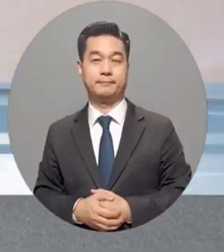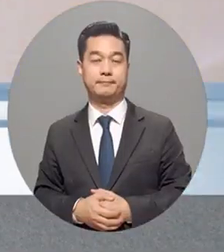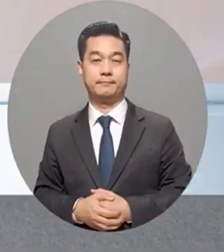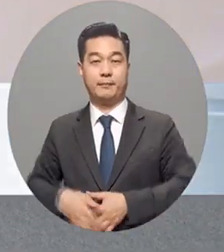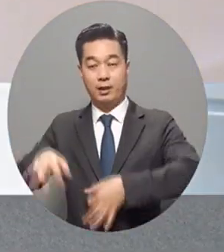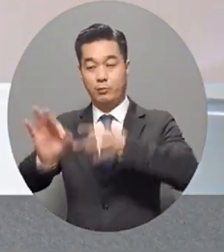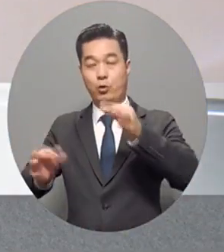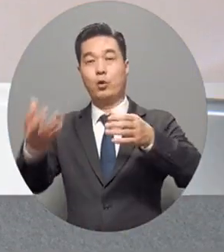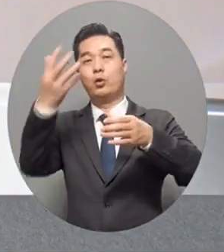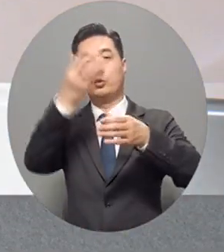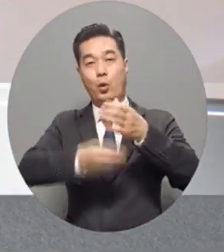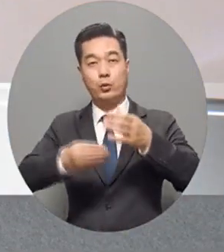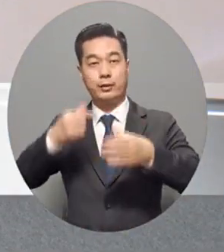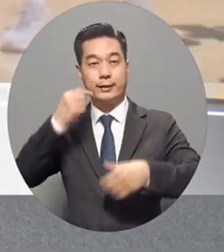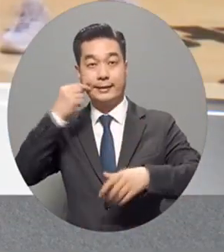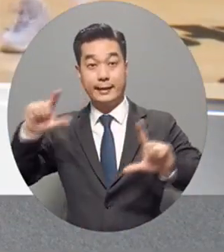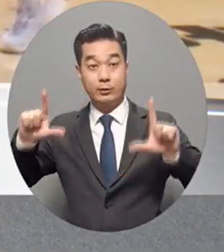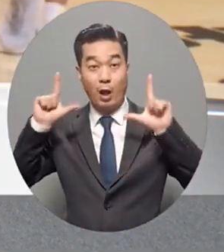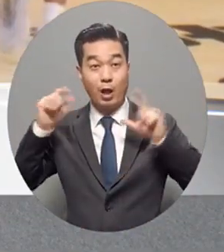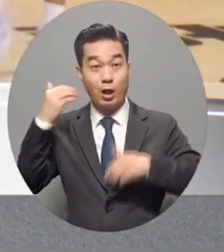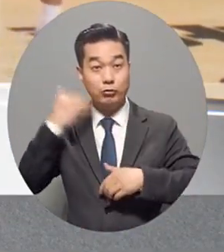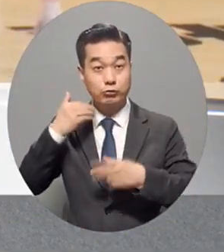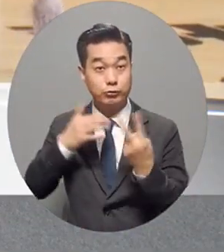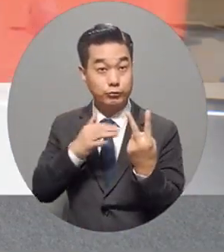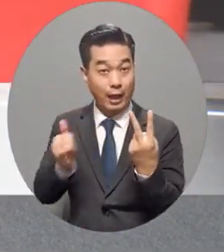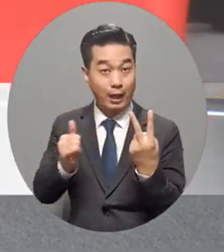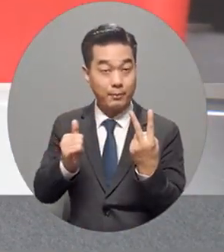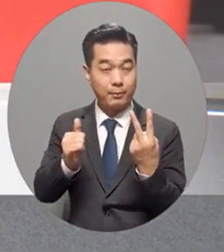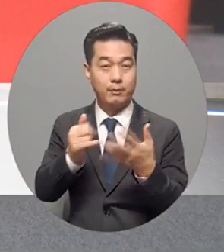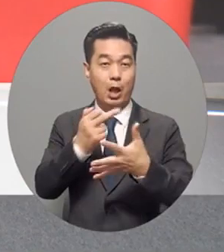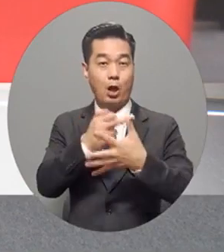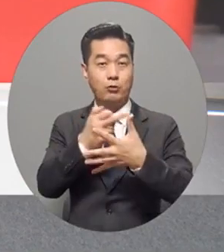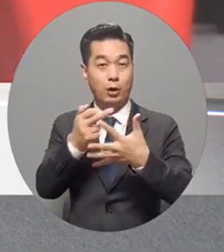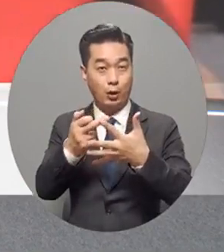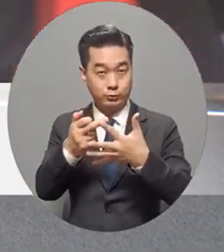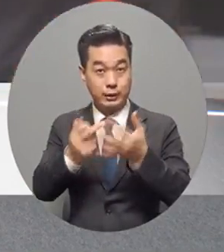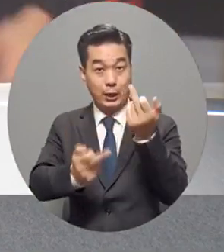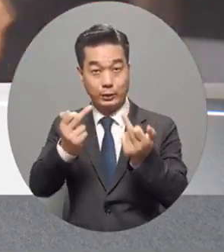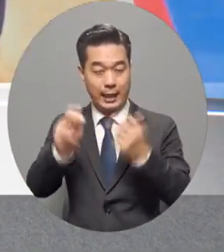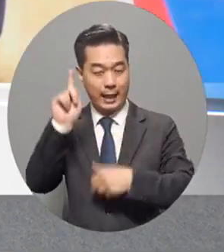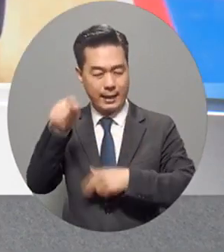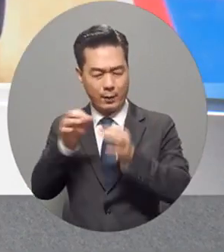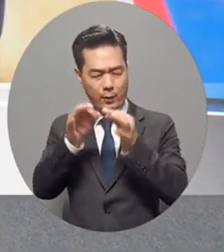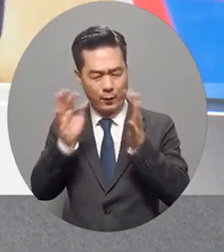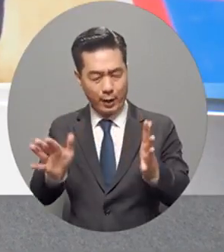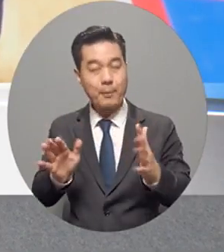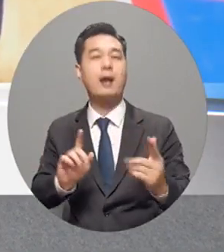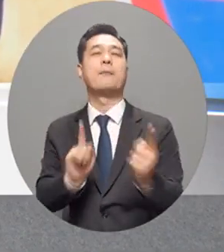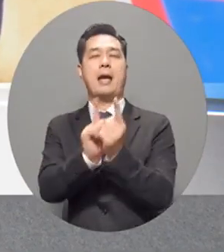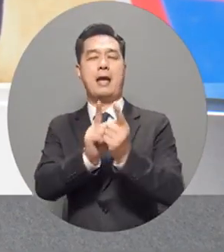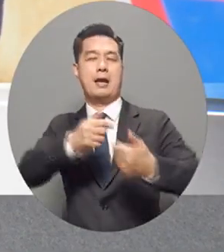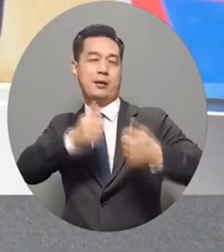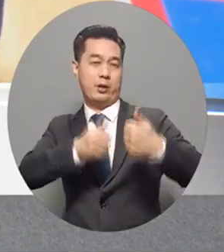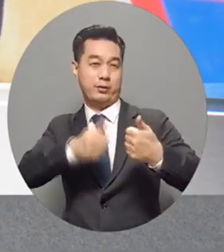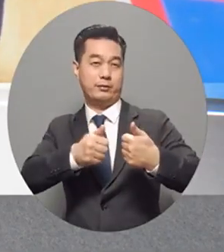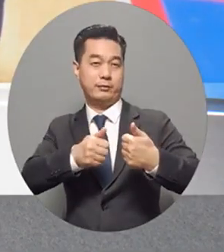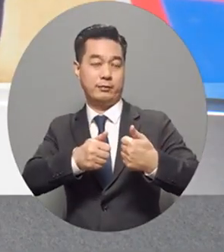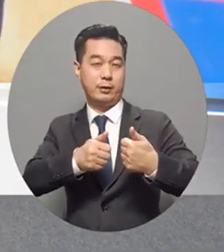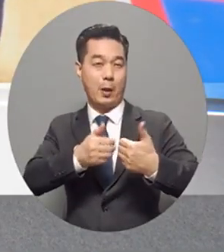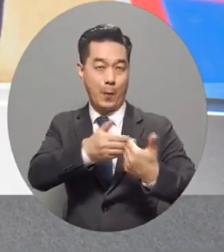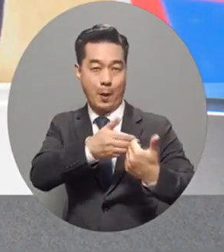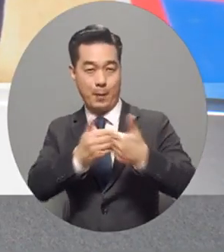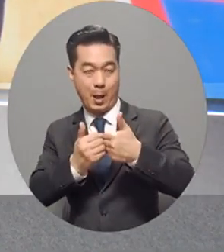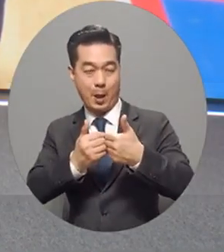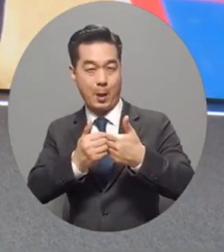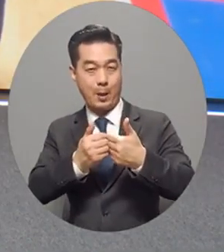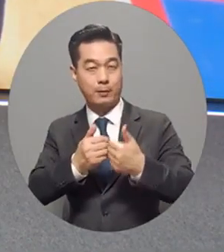프로농구 최고 인기 스타인 허웅 형제가 내일 오랜만에 맞대결을 벌입니다. 경기를 하루 앞두고 유쾌한 신경전을